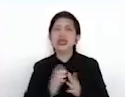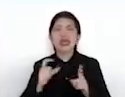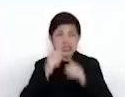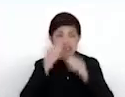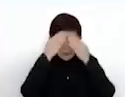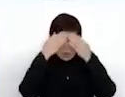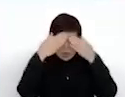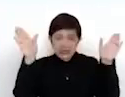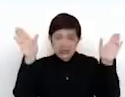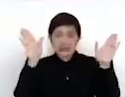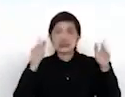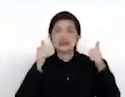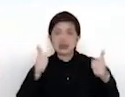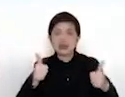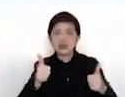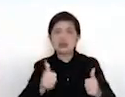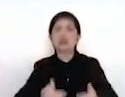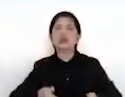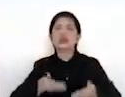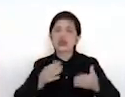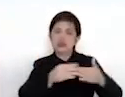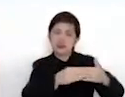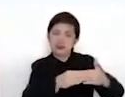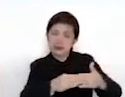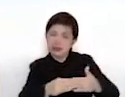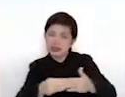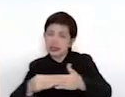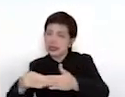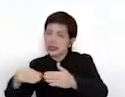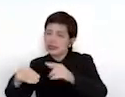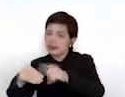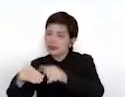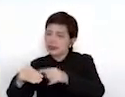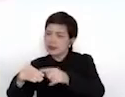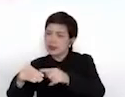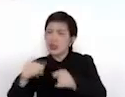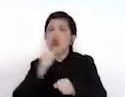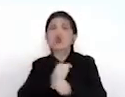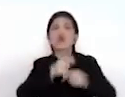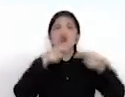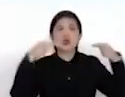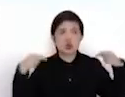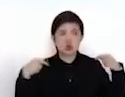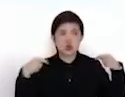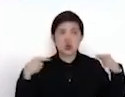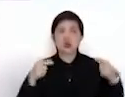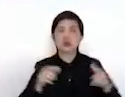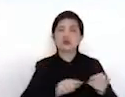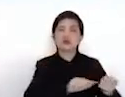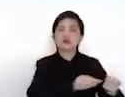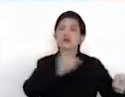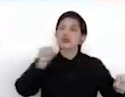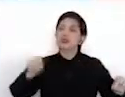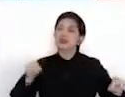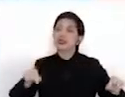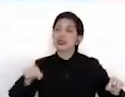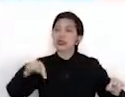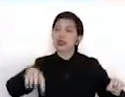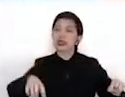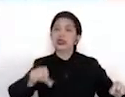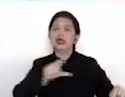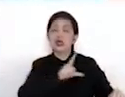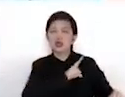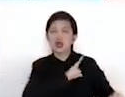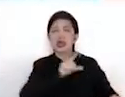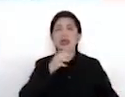diberikan demokratisasinya tapi dipimpin dipandu oleh gubernurnya di ujung ASN yang namanya Kelurahan Insyaallah